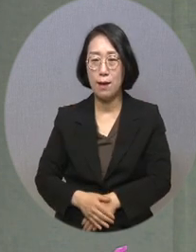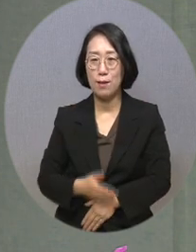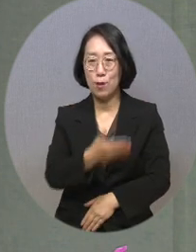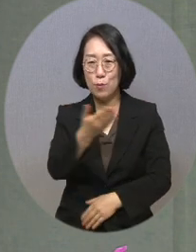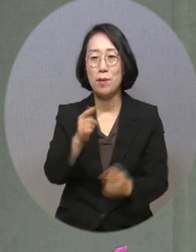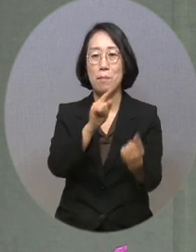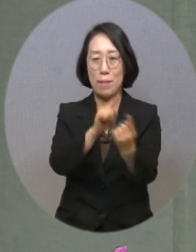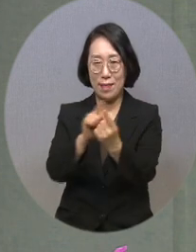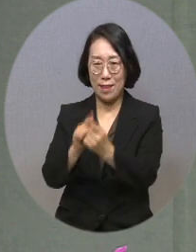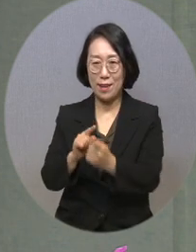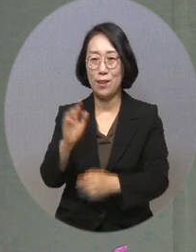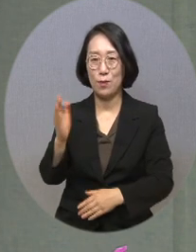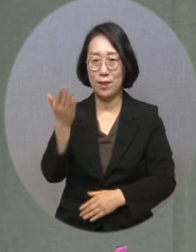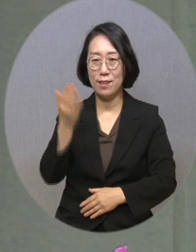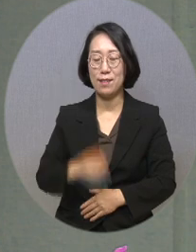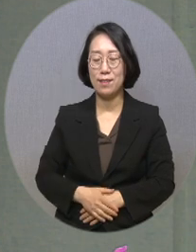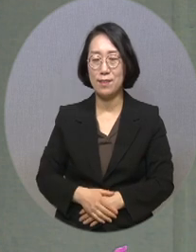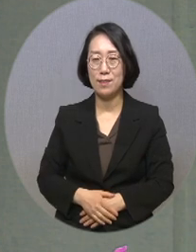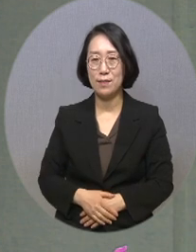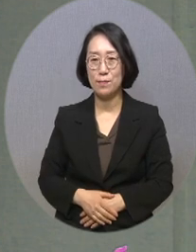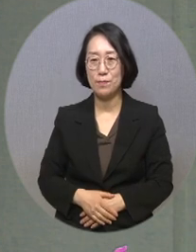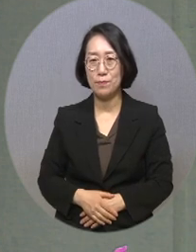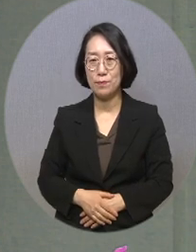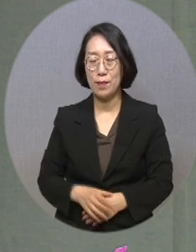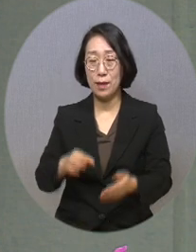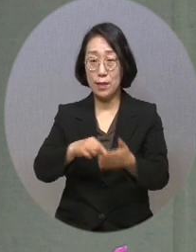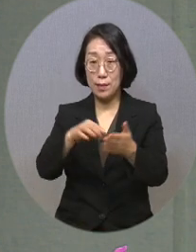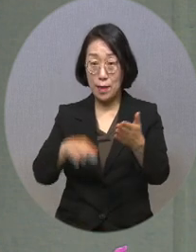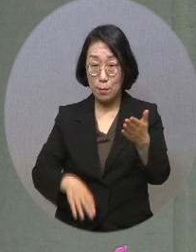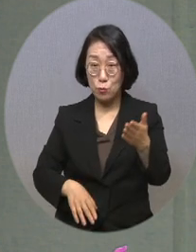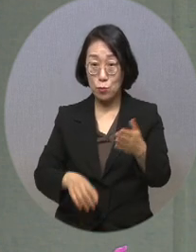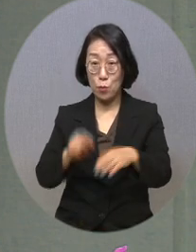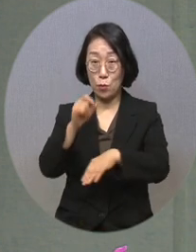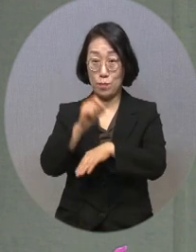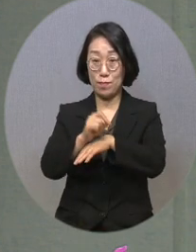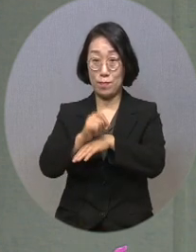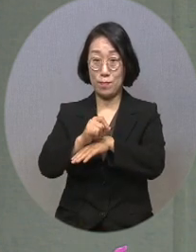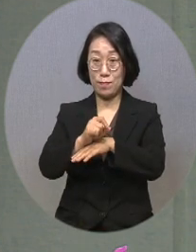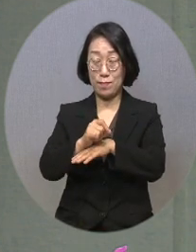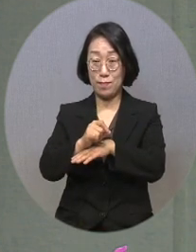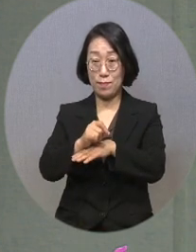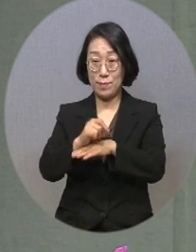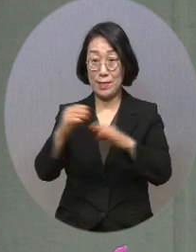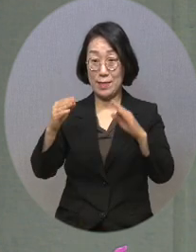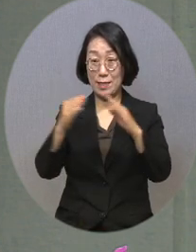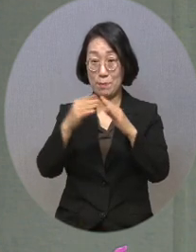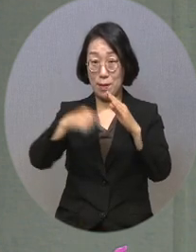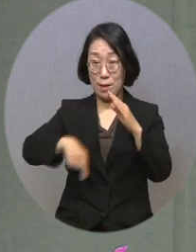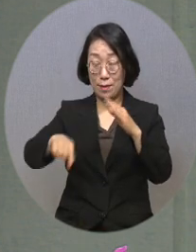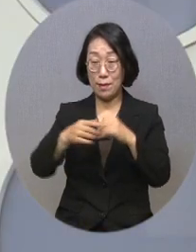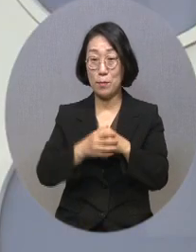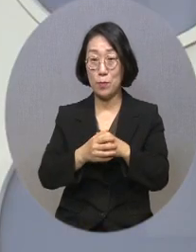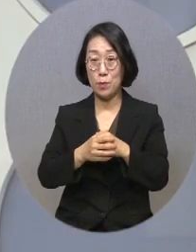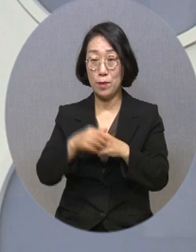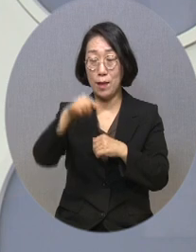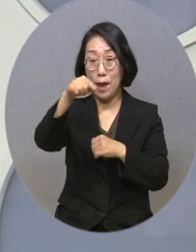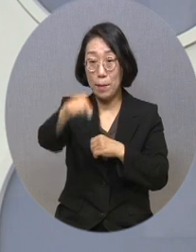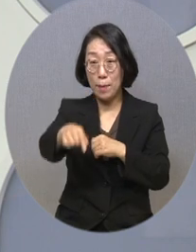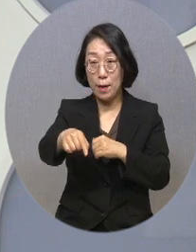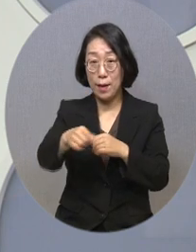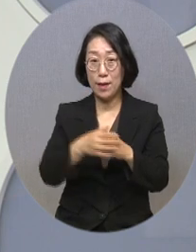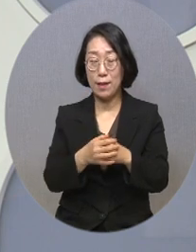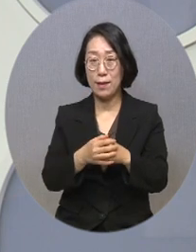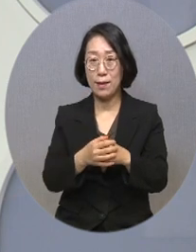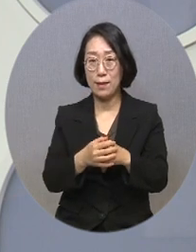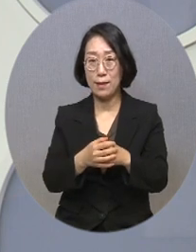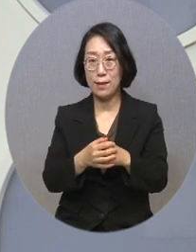찾아뵙게 되죠. 네. 그래서 대개 이제 세무서 앞에 가면은 세무사 사무실이 집중돼